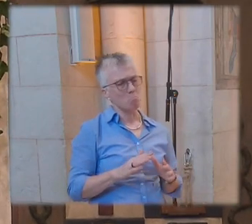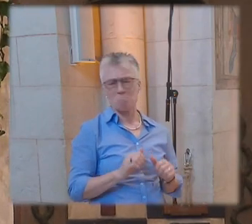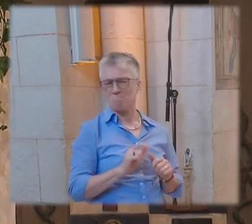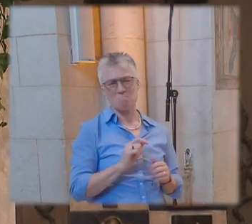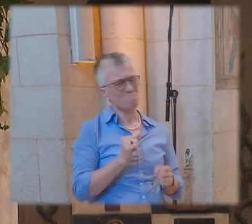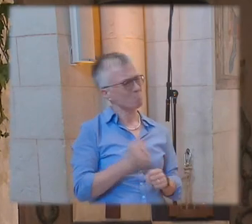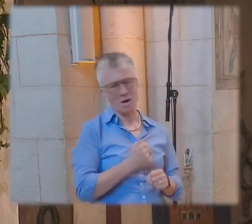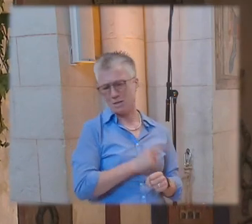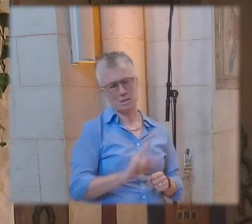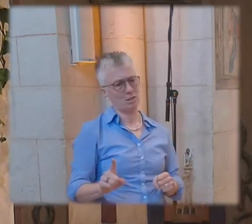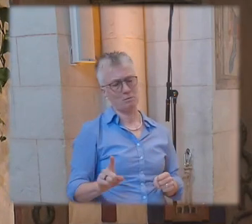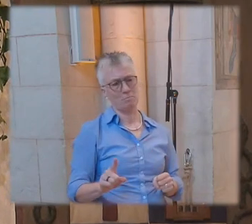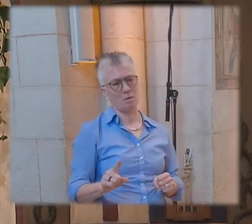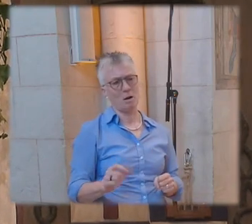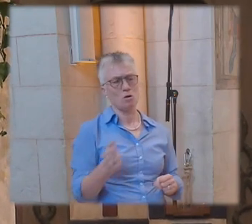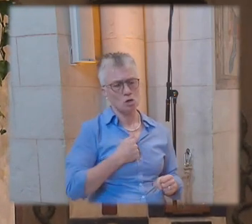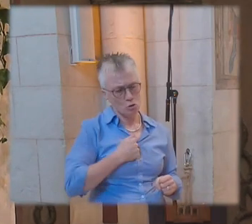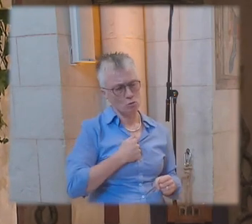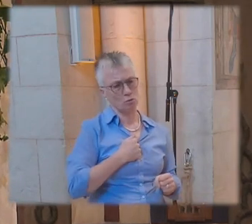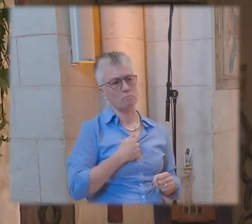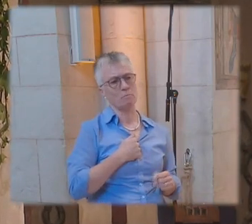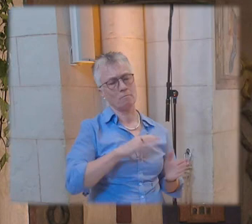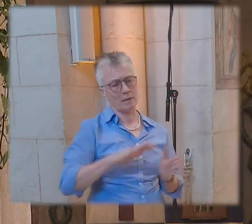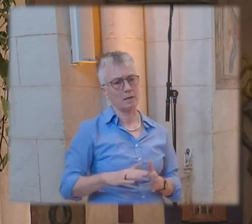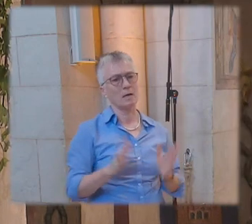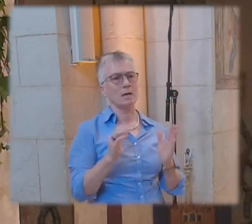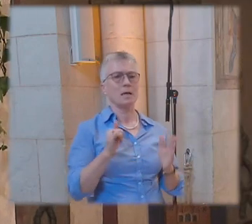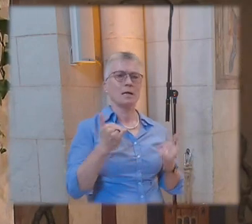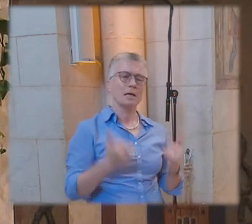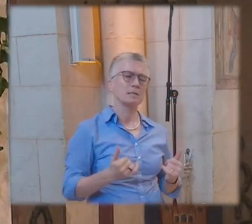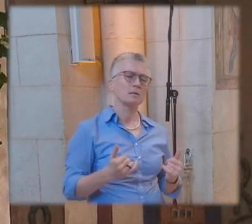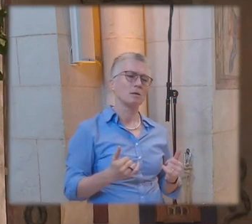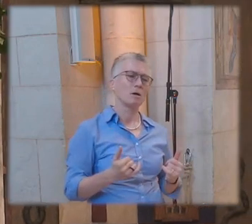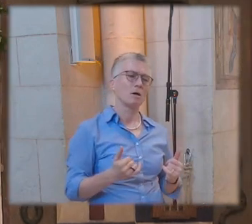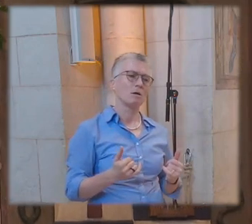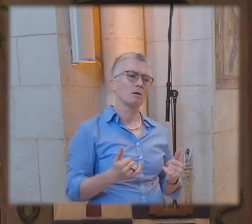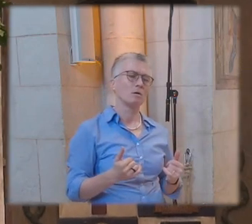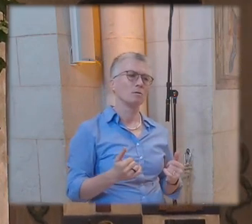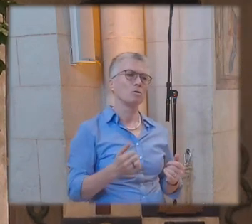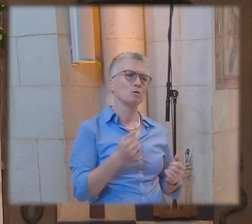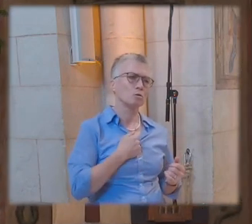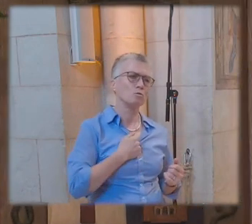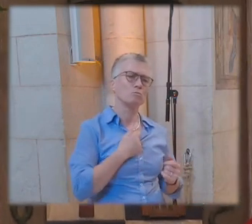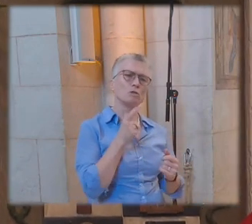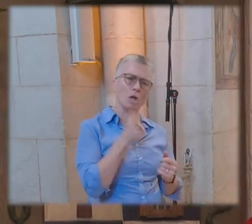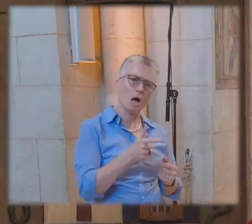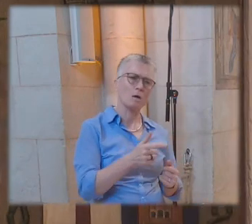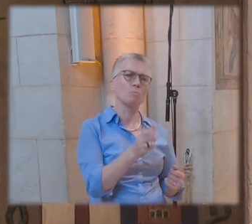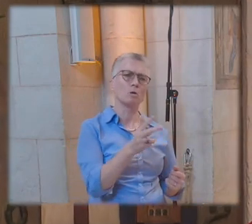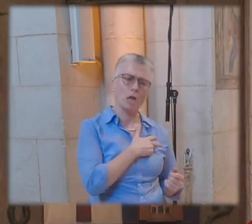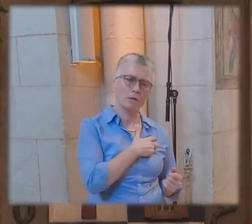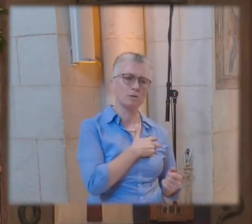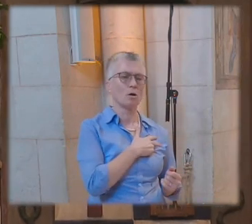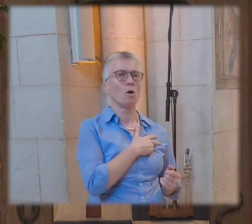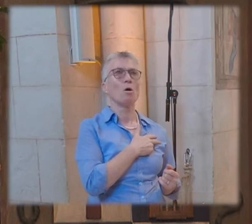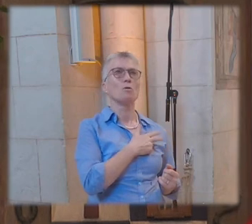er von uns erwartet. So wollen wir zu Beginn dieses Gottesdienstes unsere Sünden bekennen und Gott um